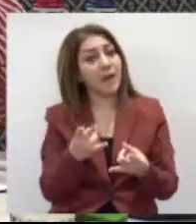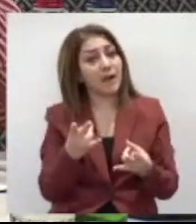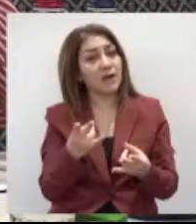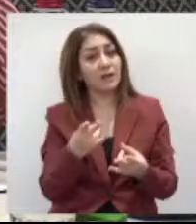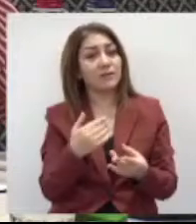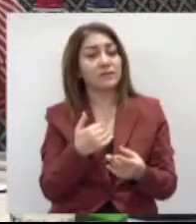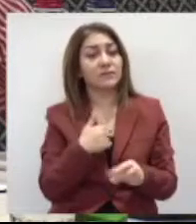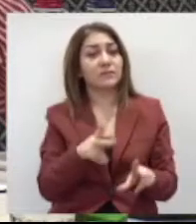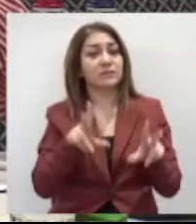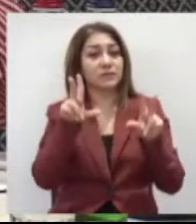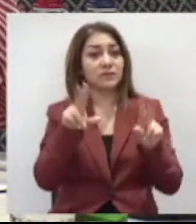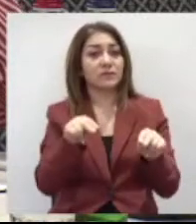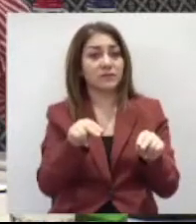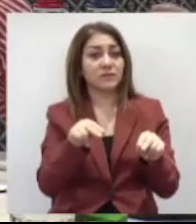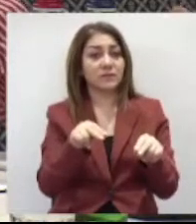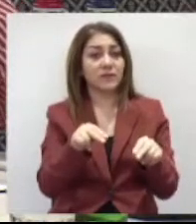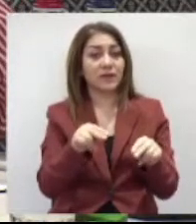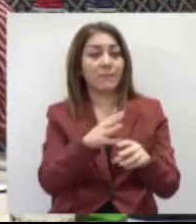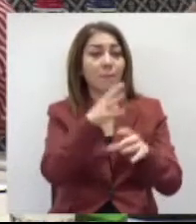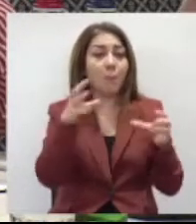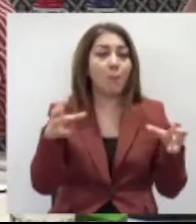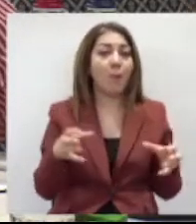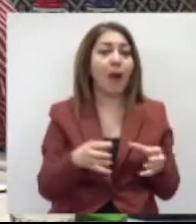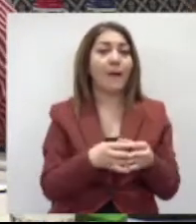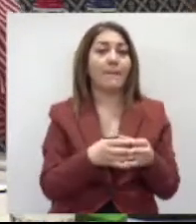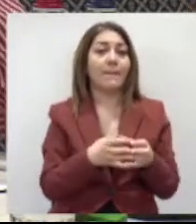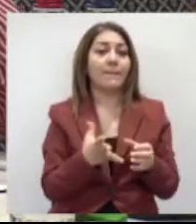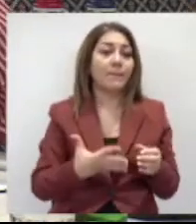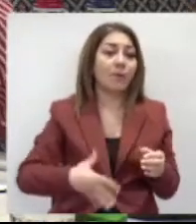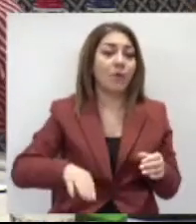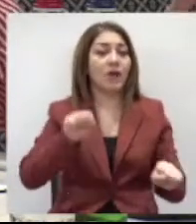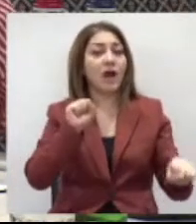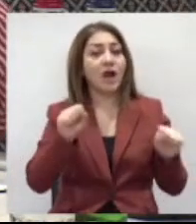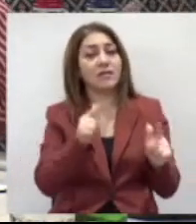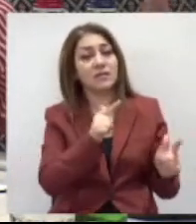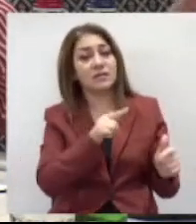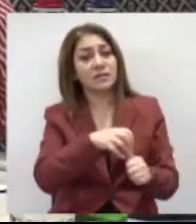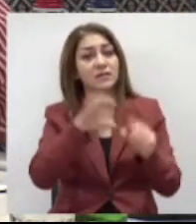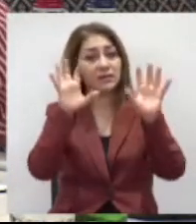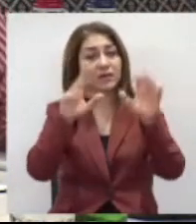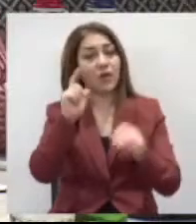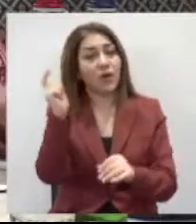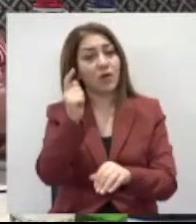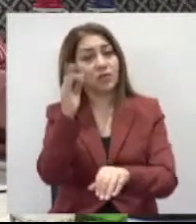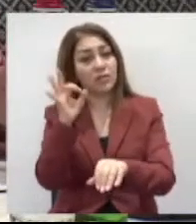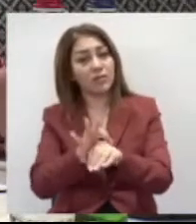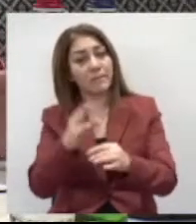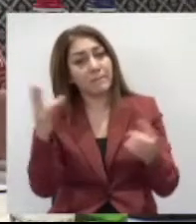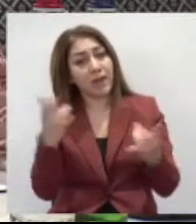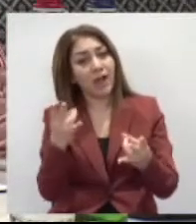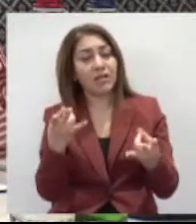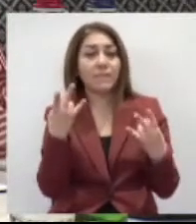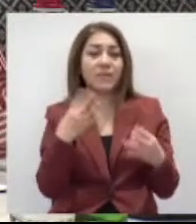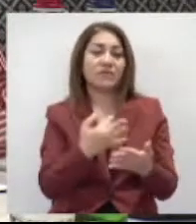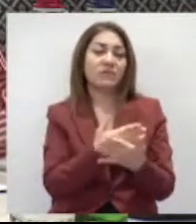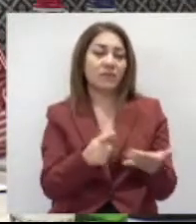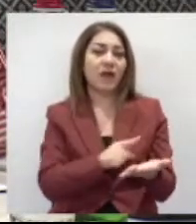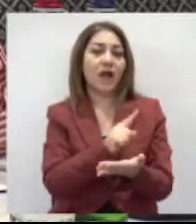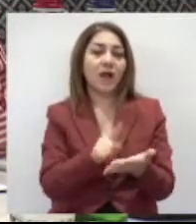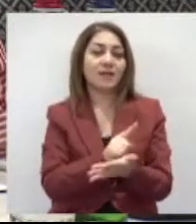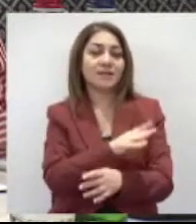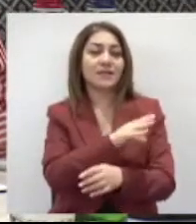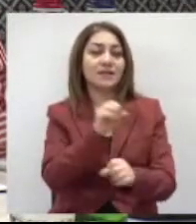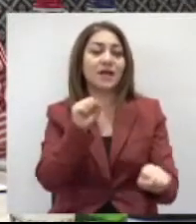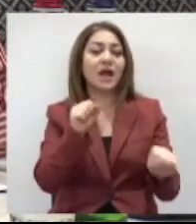իմ կողմից հիշատակված այն մարմիններից բոլորը կարգավորված լինեն սահմանադրությամբ, թե ոչ, եւ մի շարք այլ հարցեր